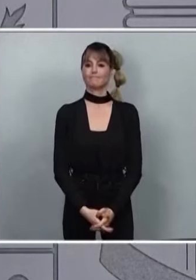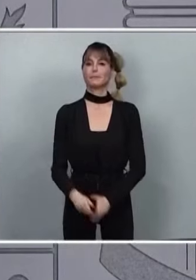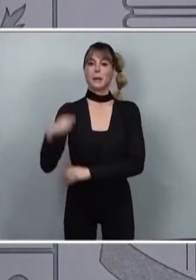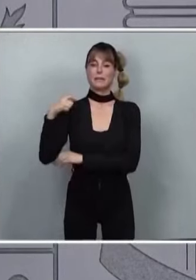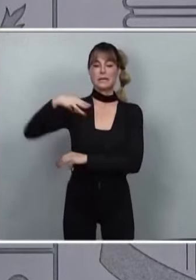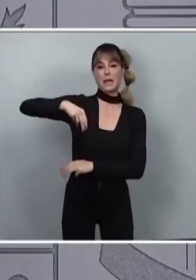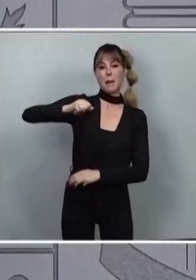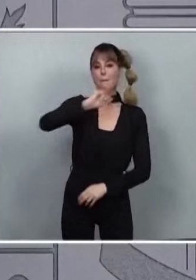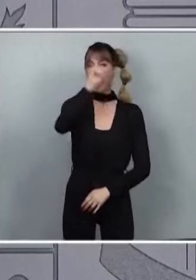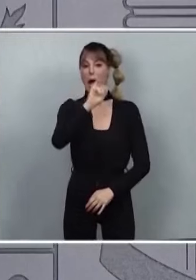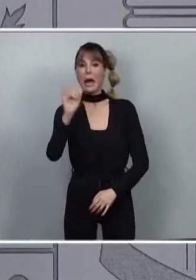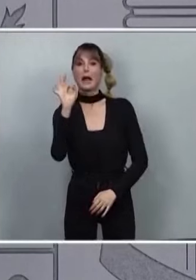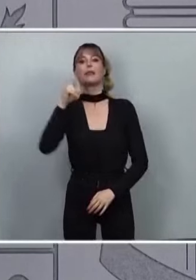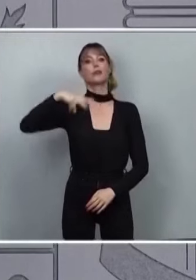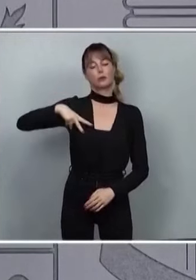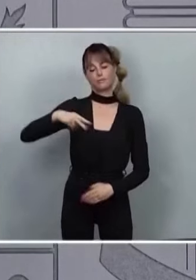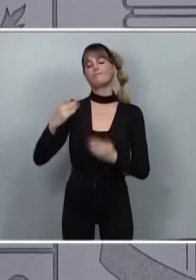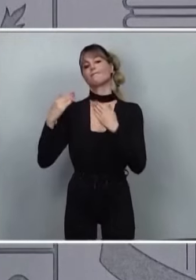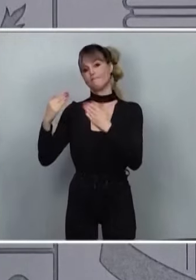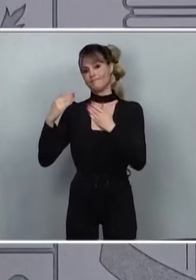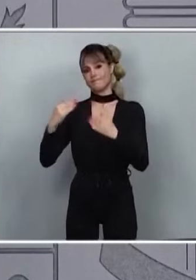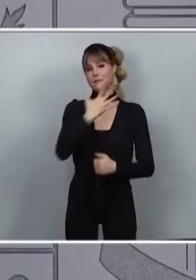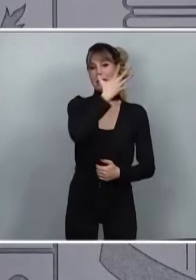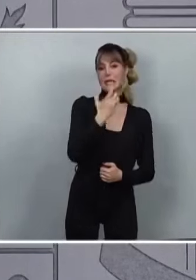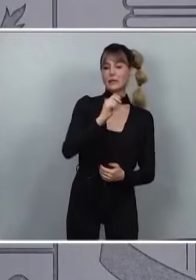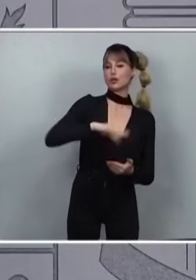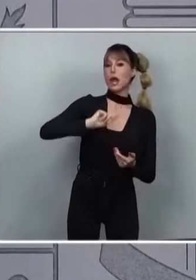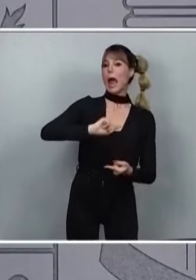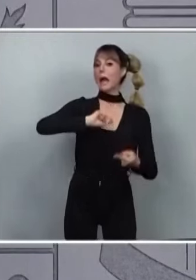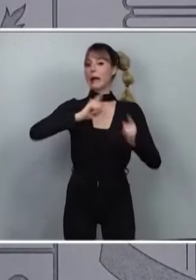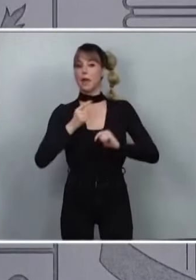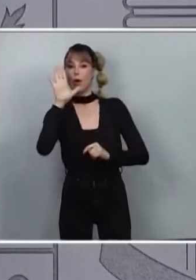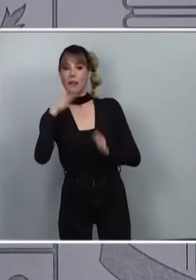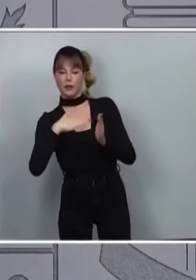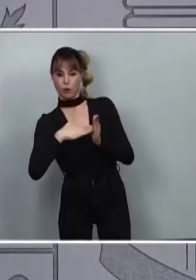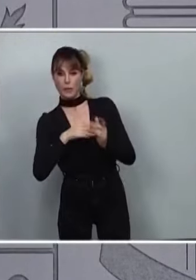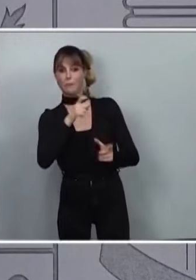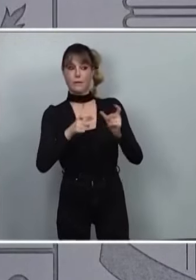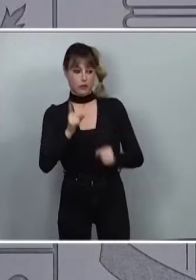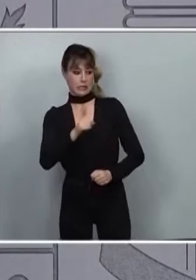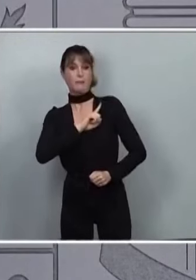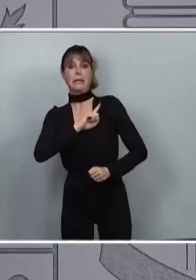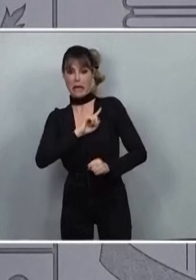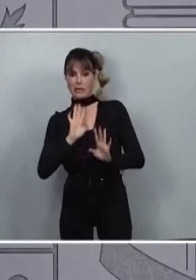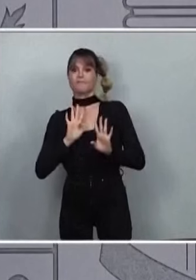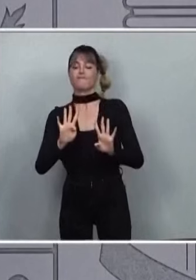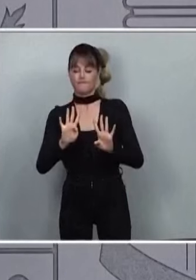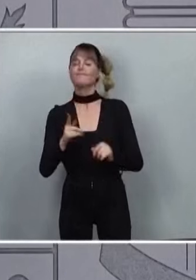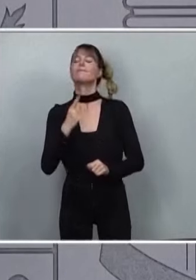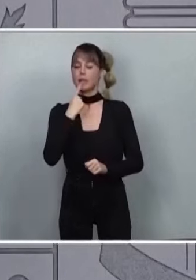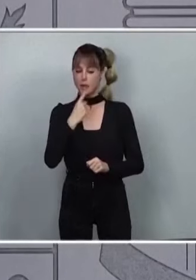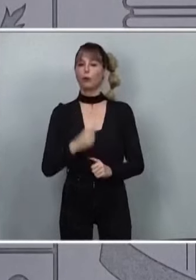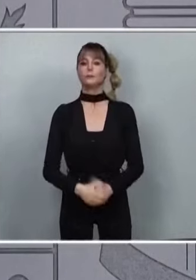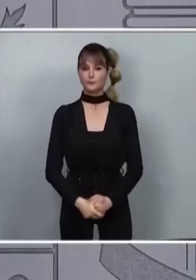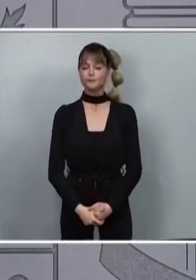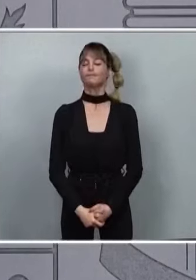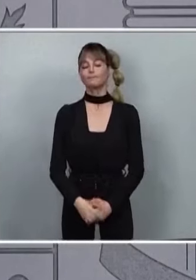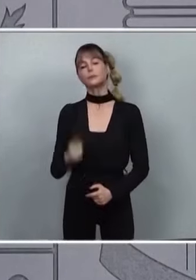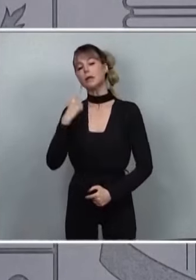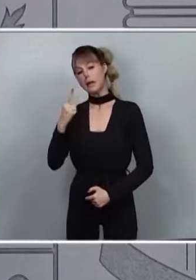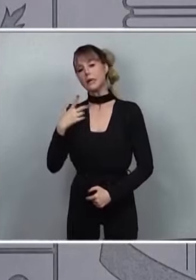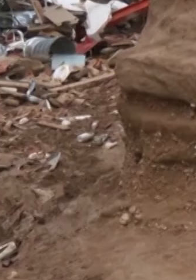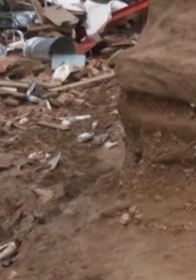flasim për përmbytjet më serioze që ka parë kontinenti ynë deri më tani në këtë shekull. Dhe jam i vetëdijshëm se përgjigjja që po jepet nuk është e